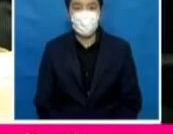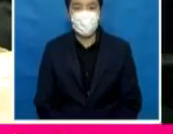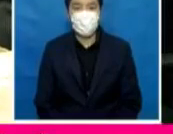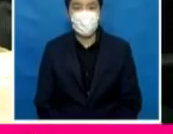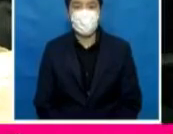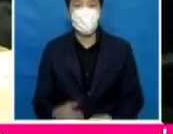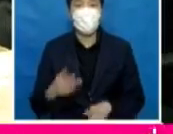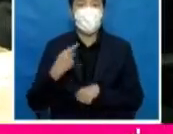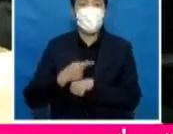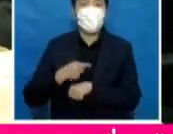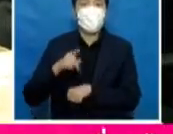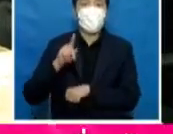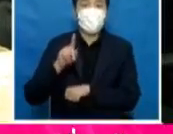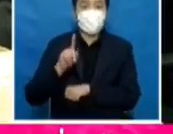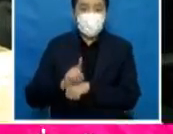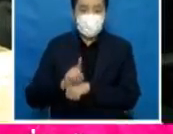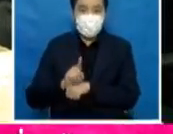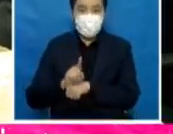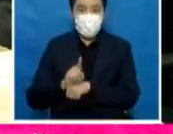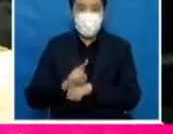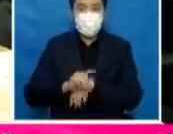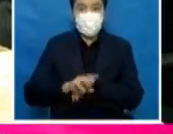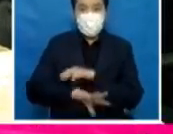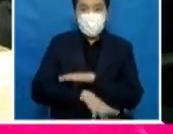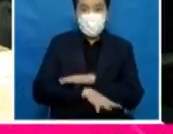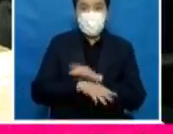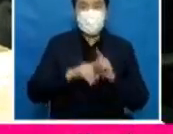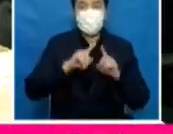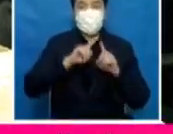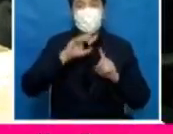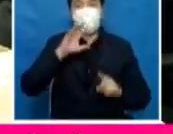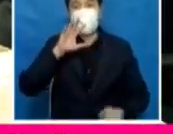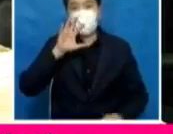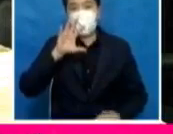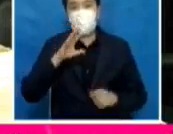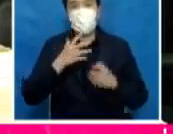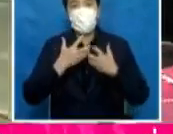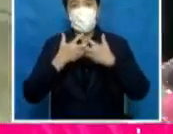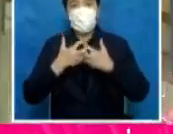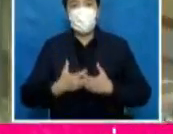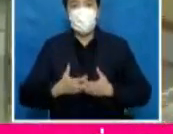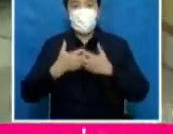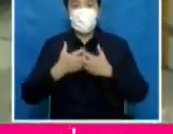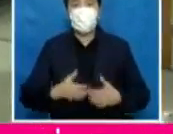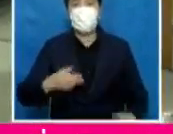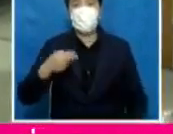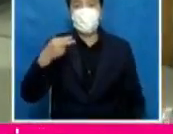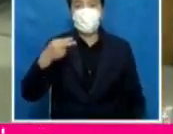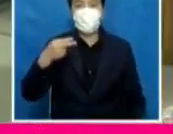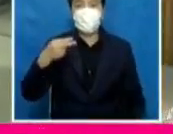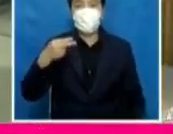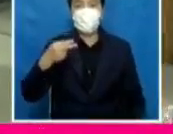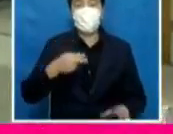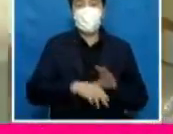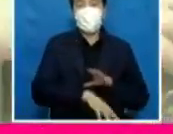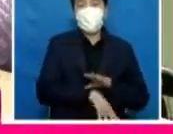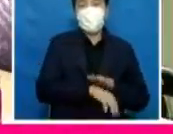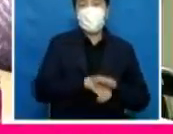ประธานกรรมการสุ่มจับลูกบอลลูกที่5ใช้กับเครื่องออกรางวัลหลักหมื่นหมายเลข